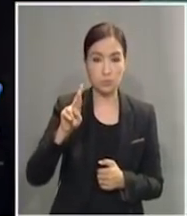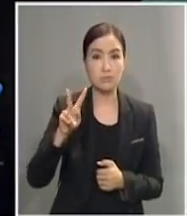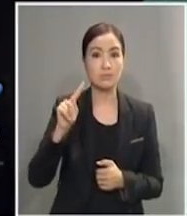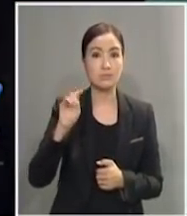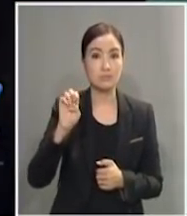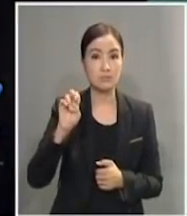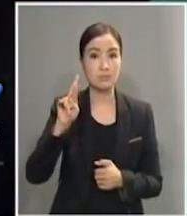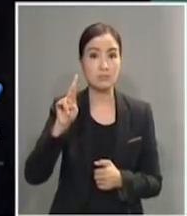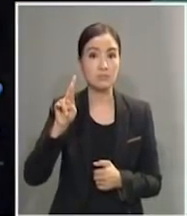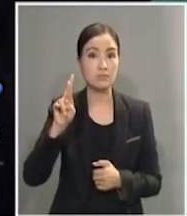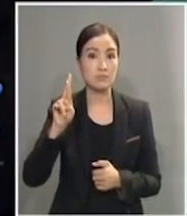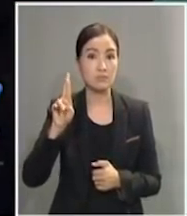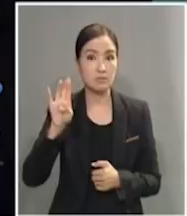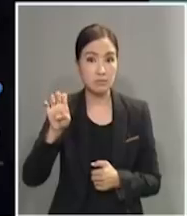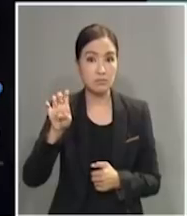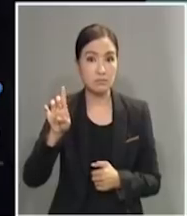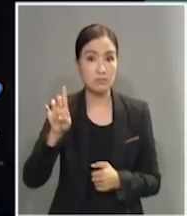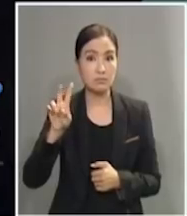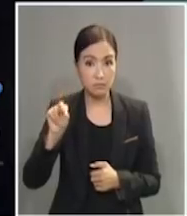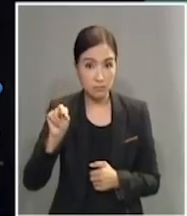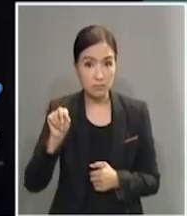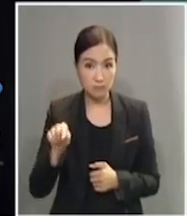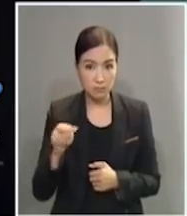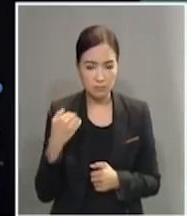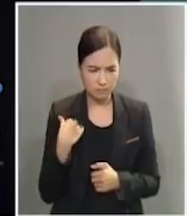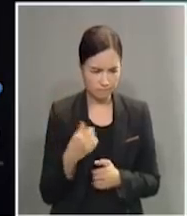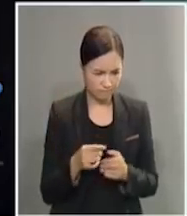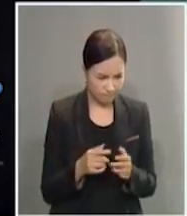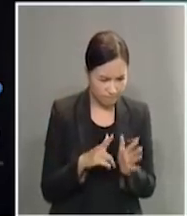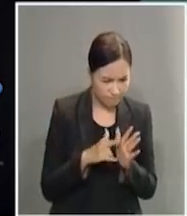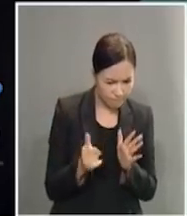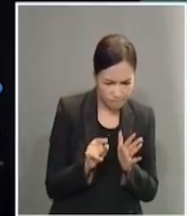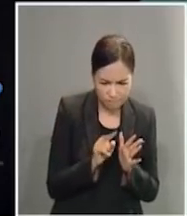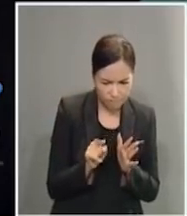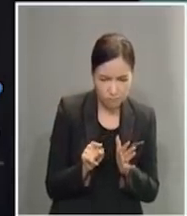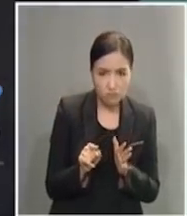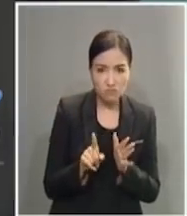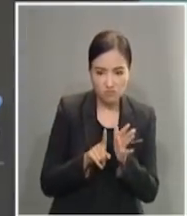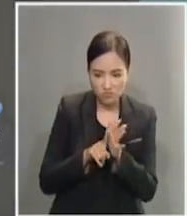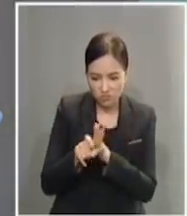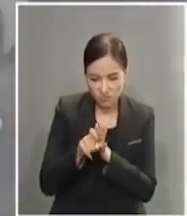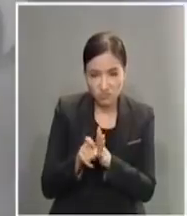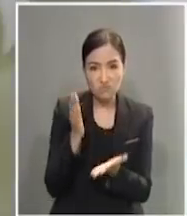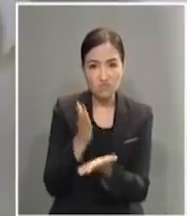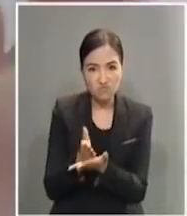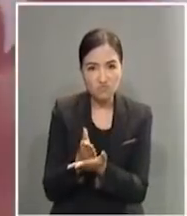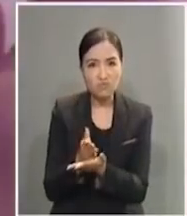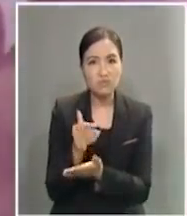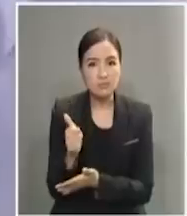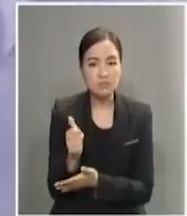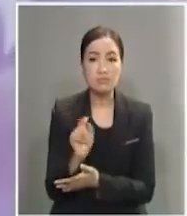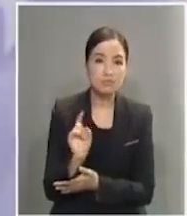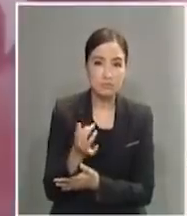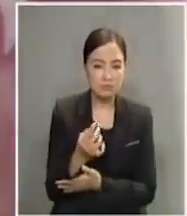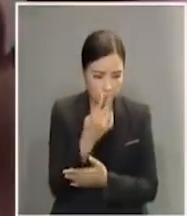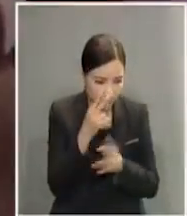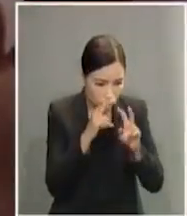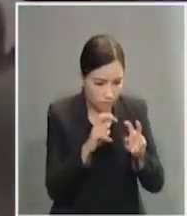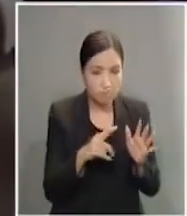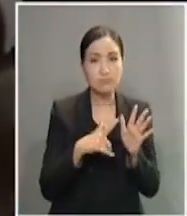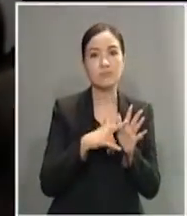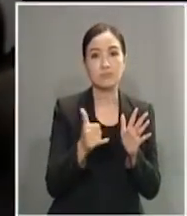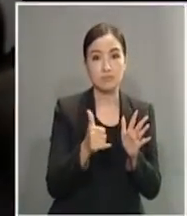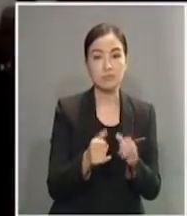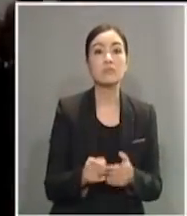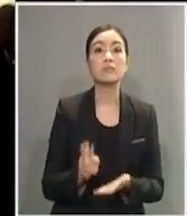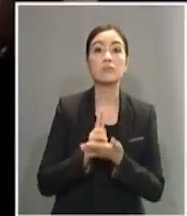ราอาจจะสามารถไปดูว่ามียาหรือว่ามีสารตัวไหนที่จะหยุดยั้งการจับนี้ได ้สำหรับรางวัลช